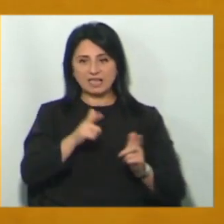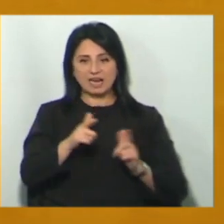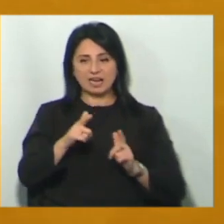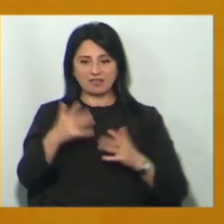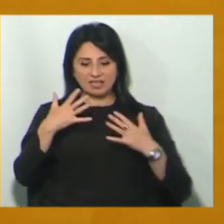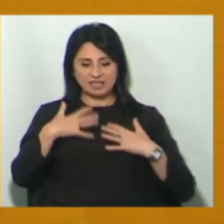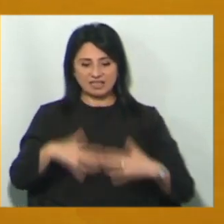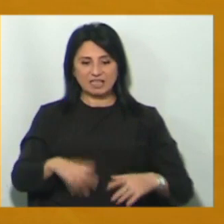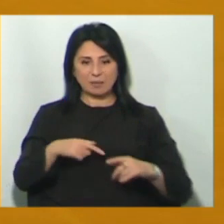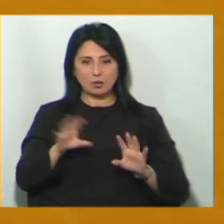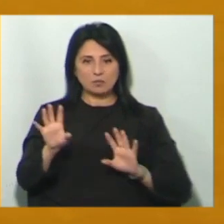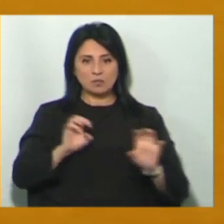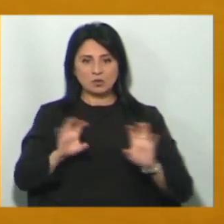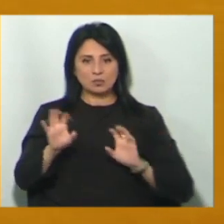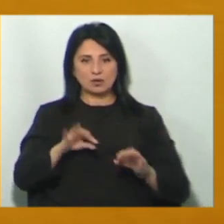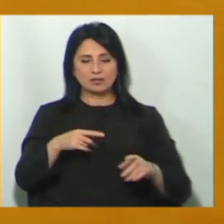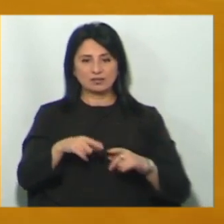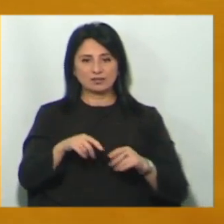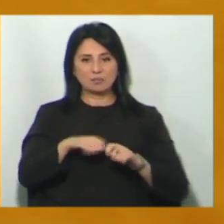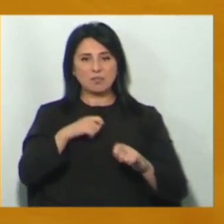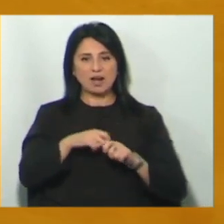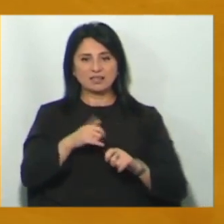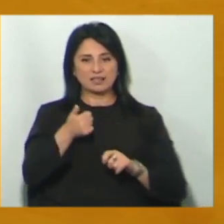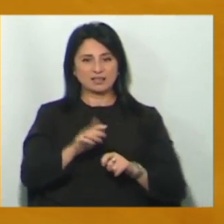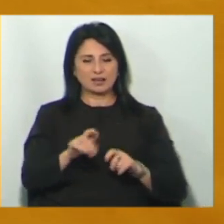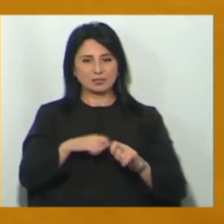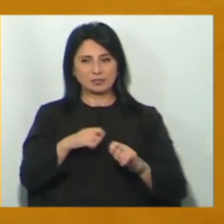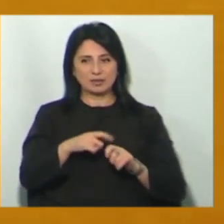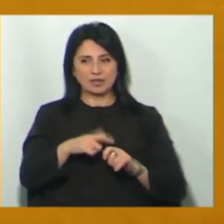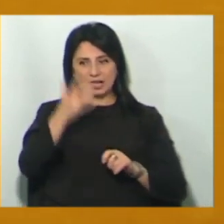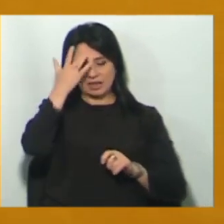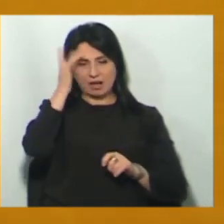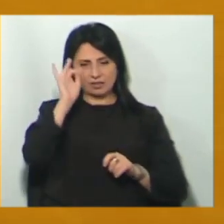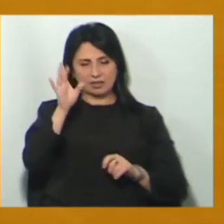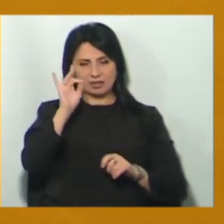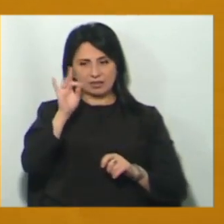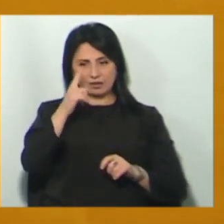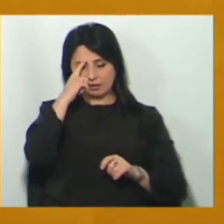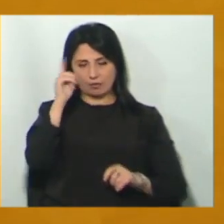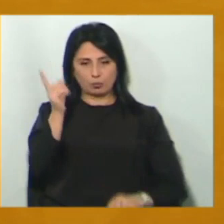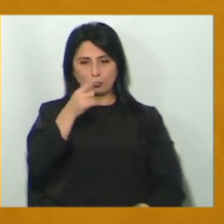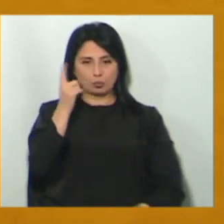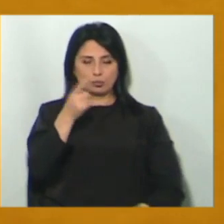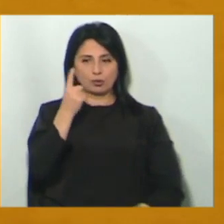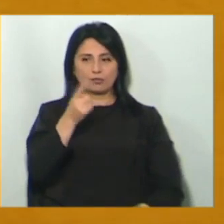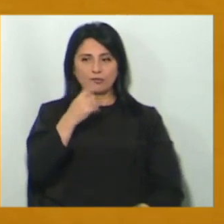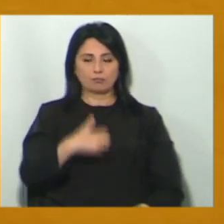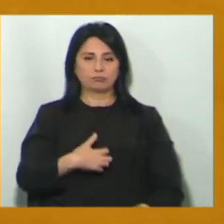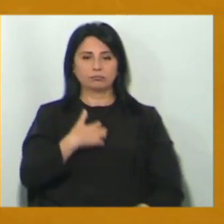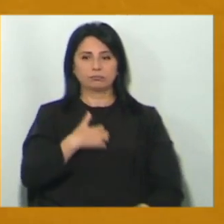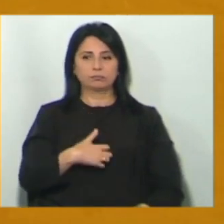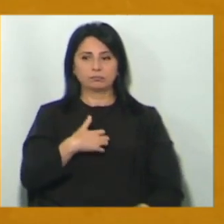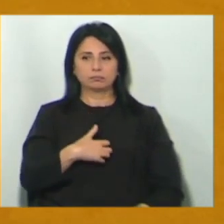დამზადებული სამოსი მკვეთრად ზრდის ორგანიზმის გადახურების რისკს თავის ტკივილი თავბრუხევა გულის